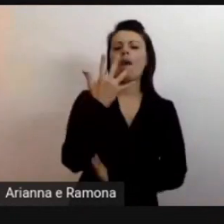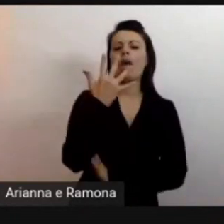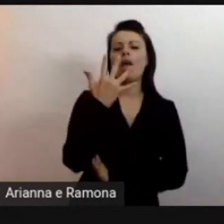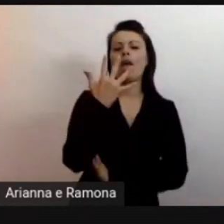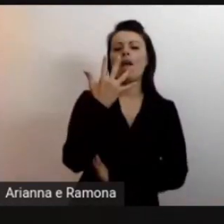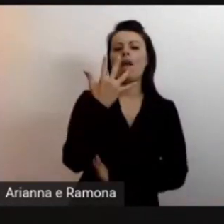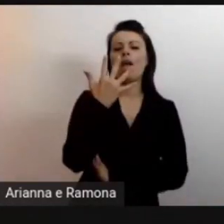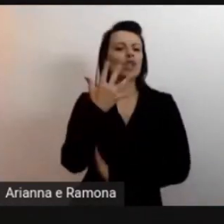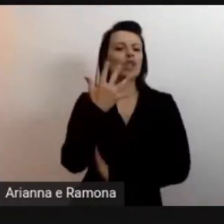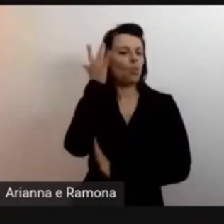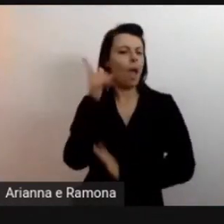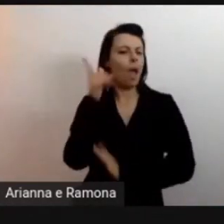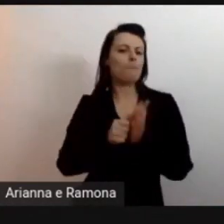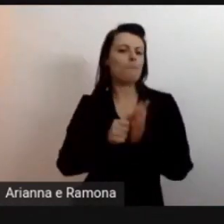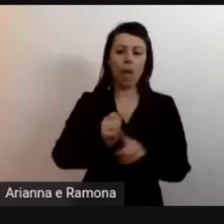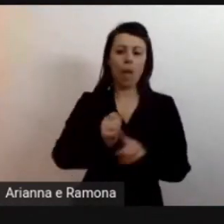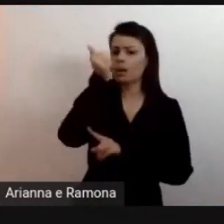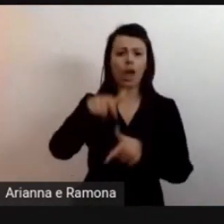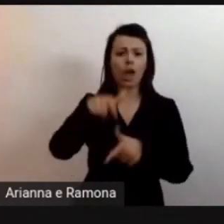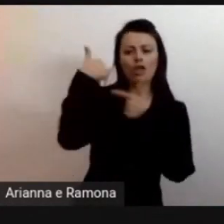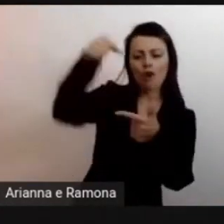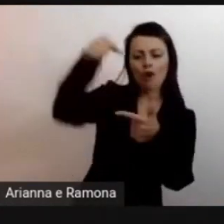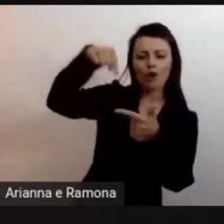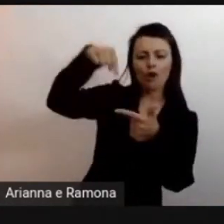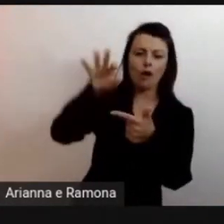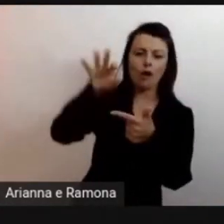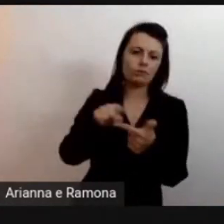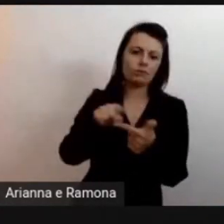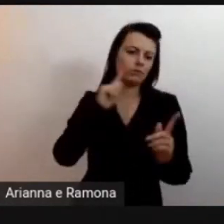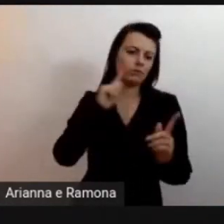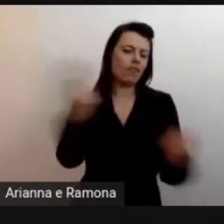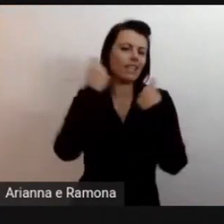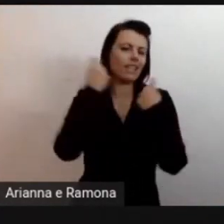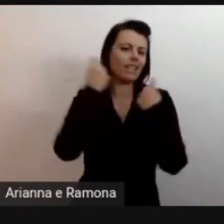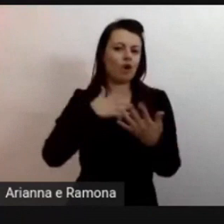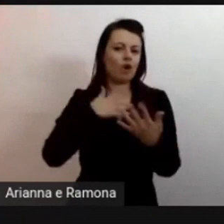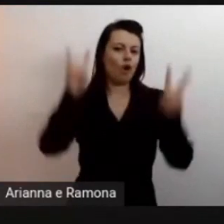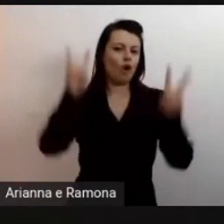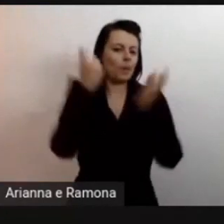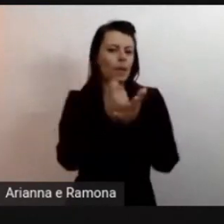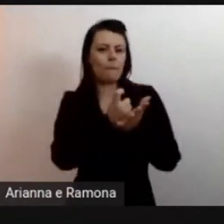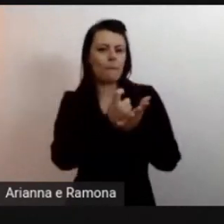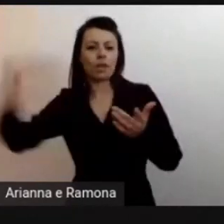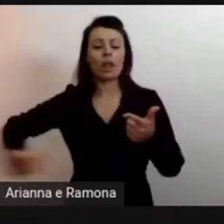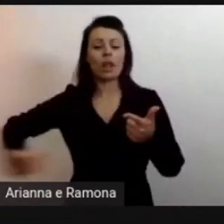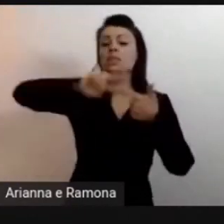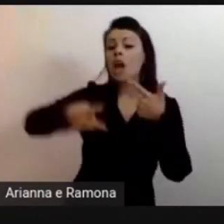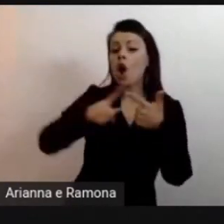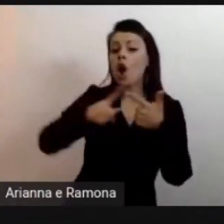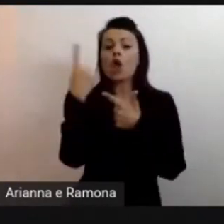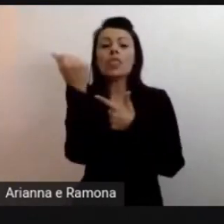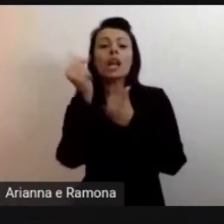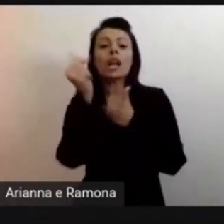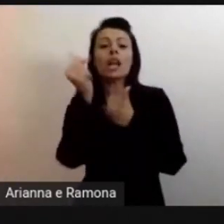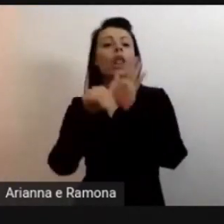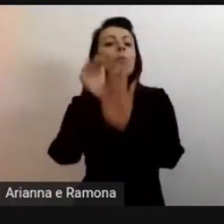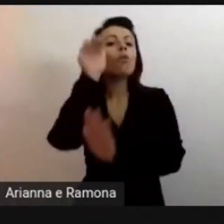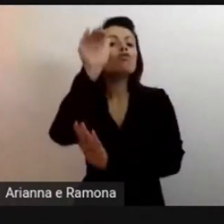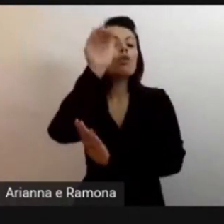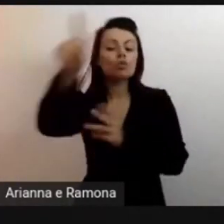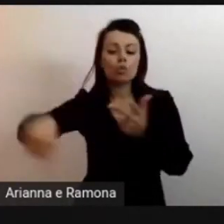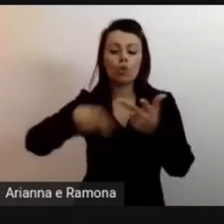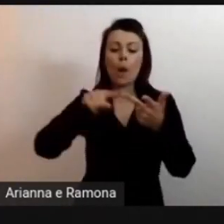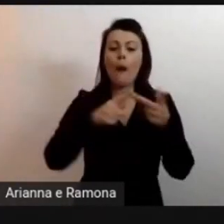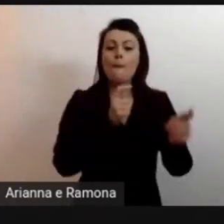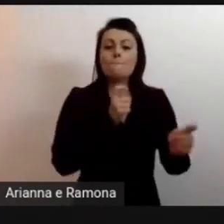il tema portante del nostro festival segue denaro tempo futuro il mercante il